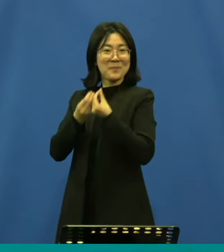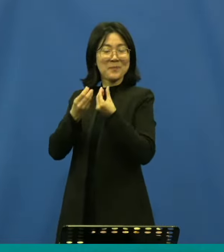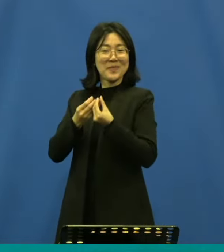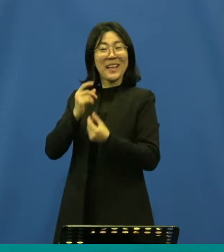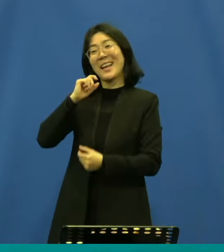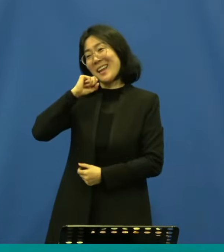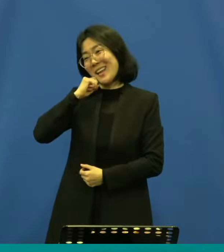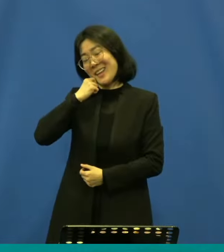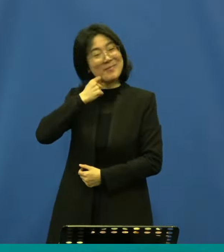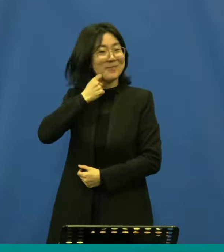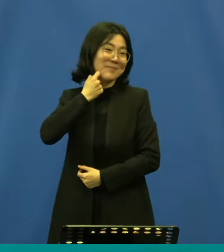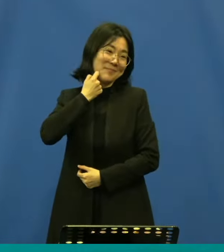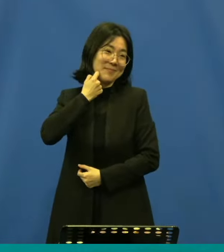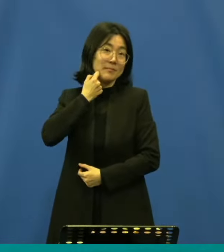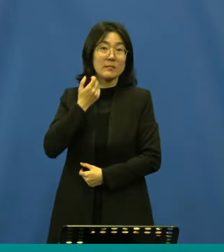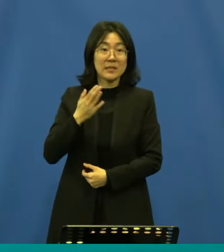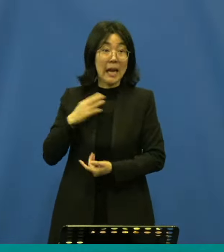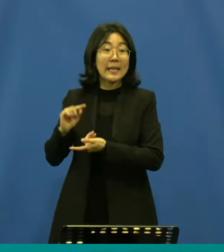매우 싫어하며.